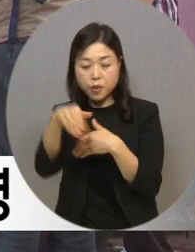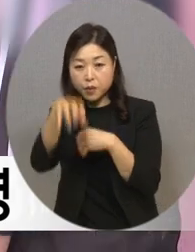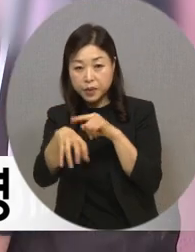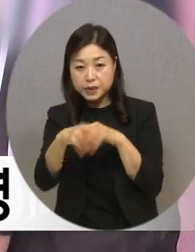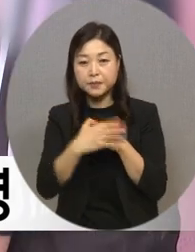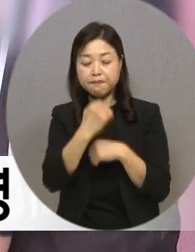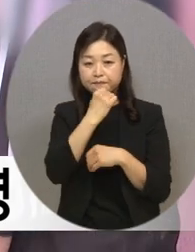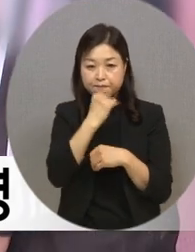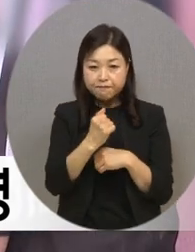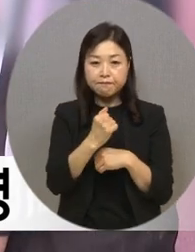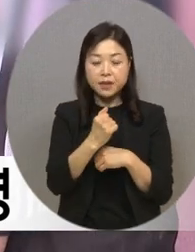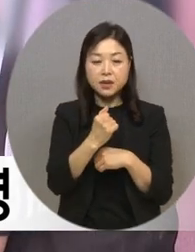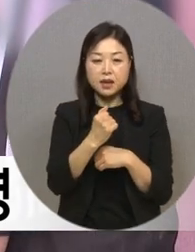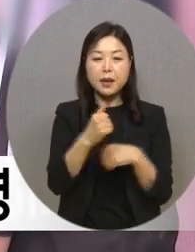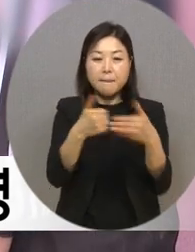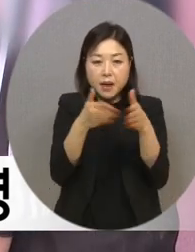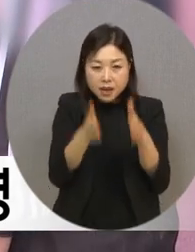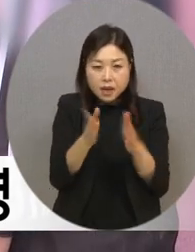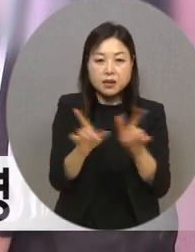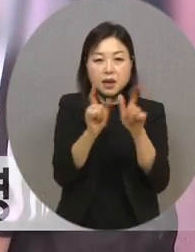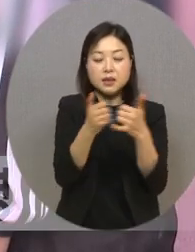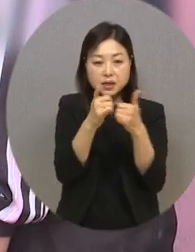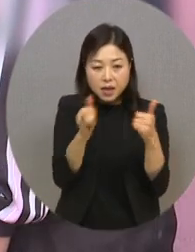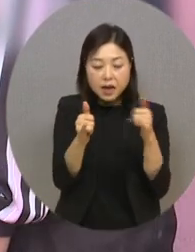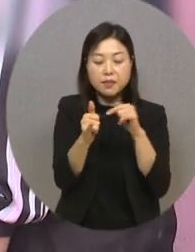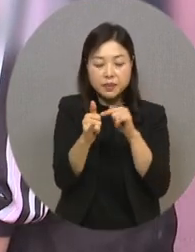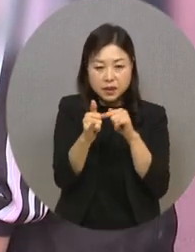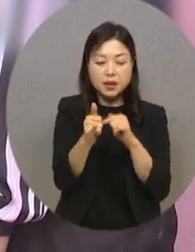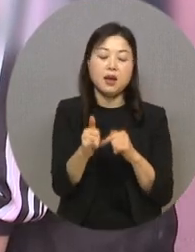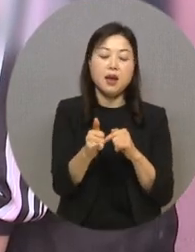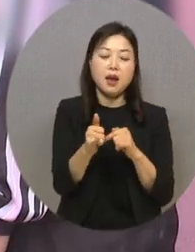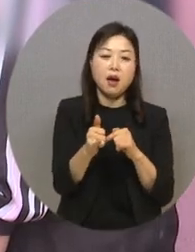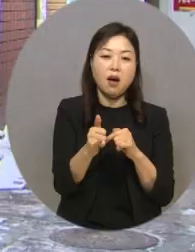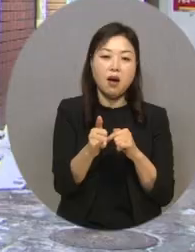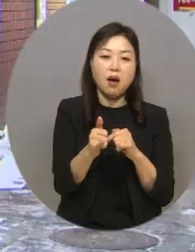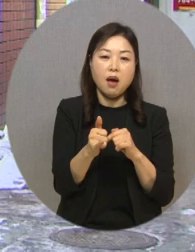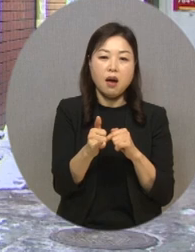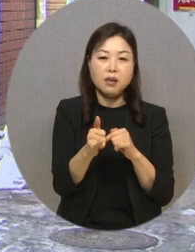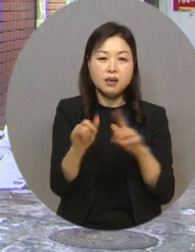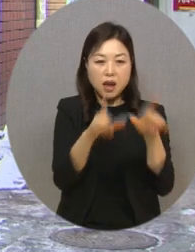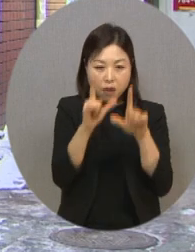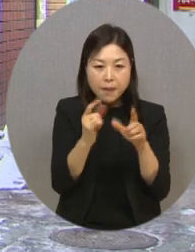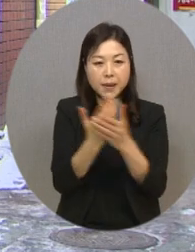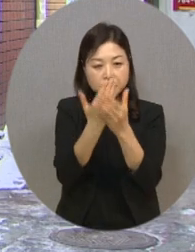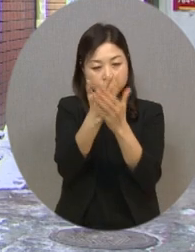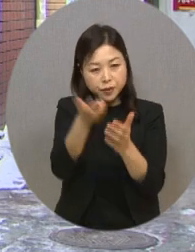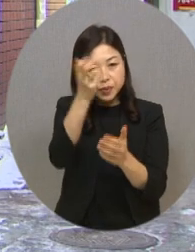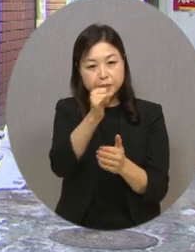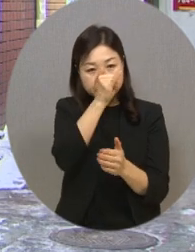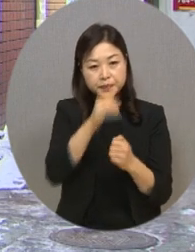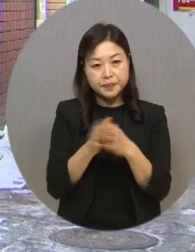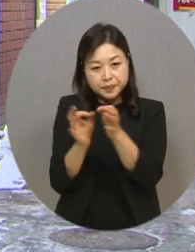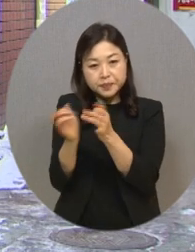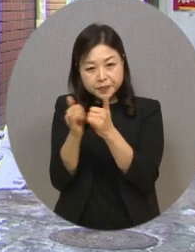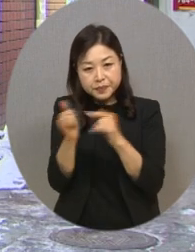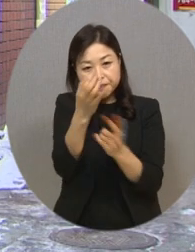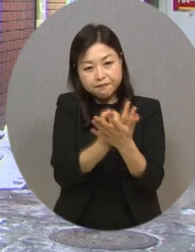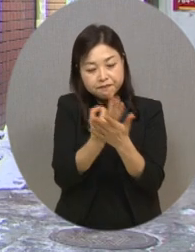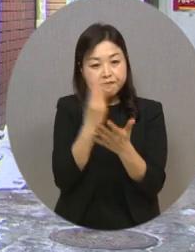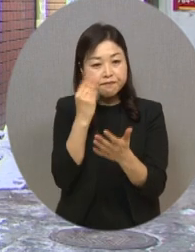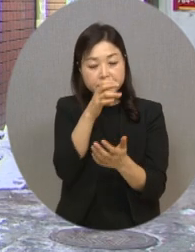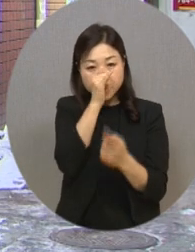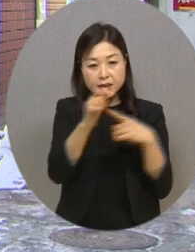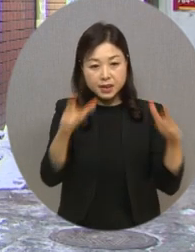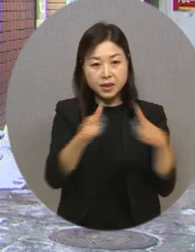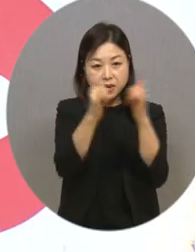생활 개선은 물론 사회화에 도움을 주는 것으로 나타났습니다 상인들도 매출 증가와 함께 지역 사회에